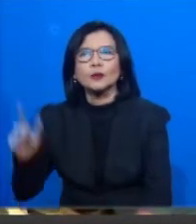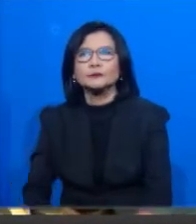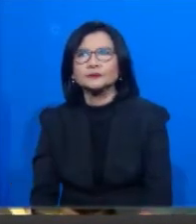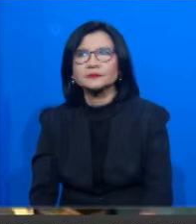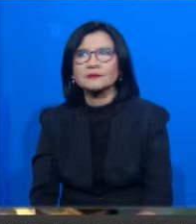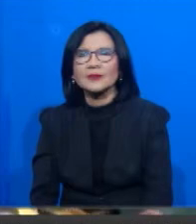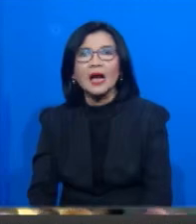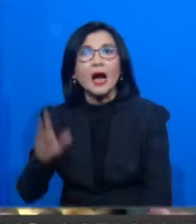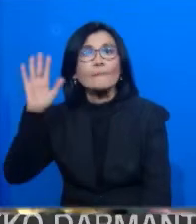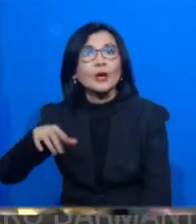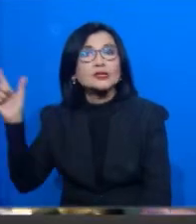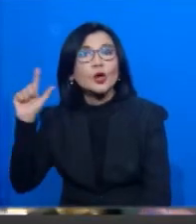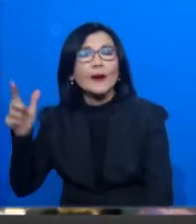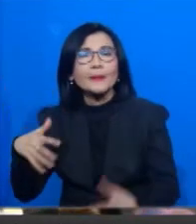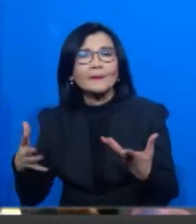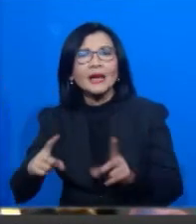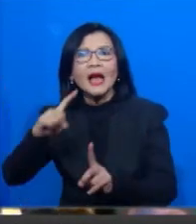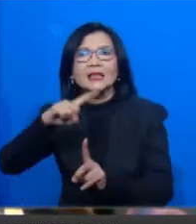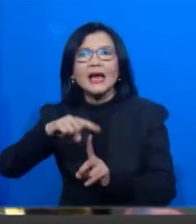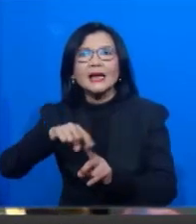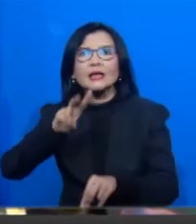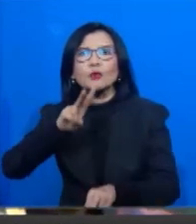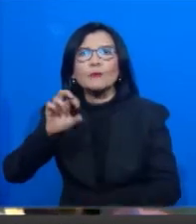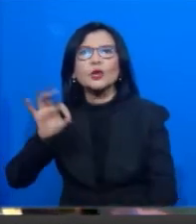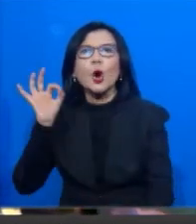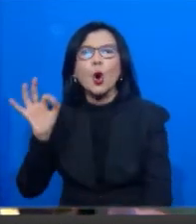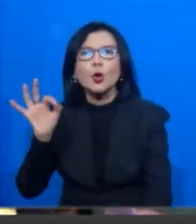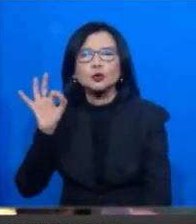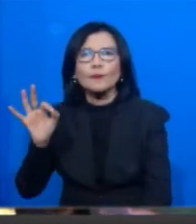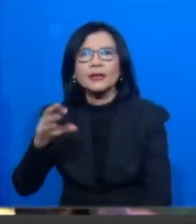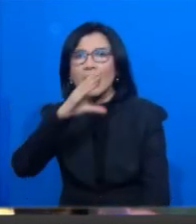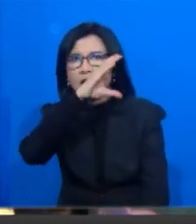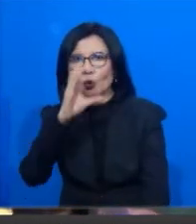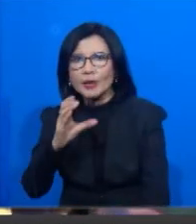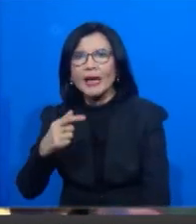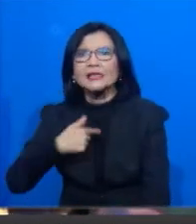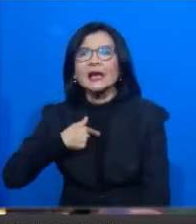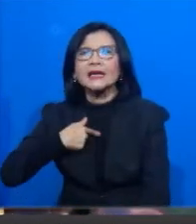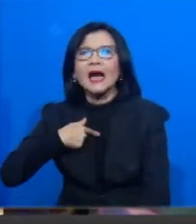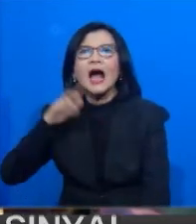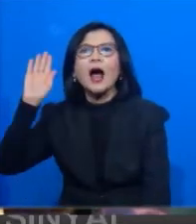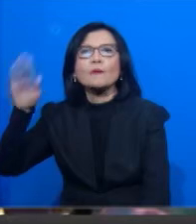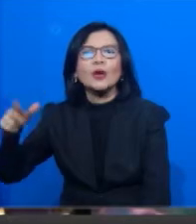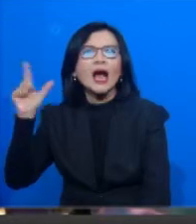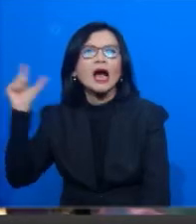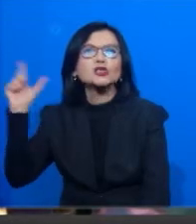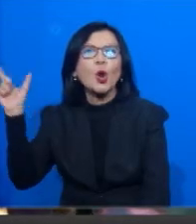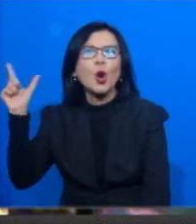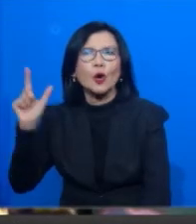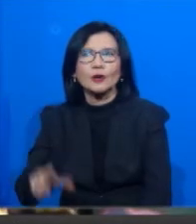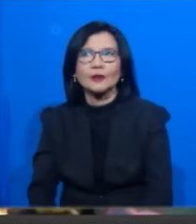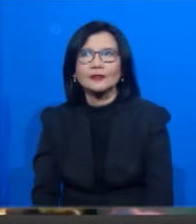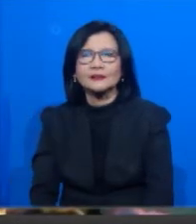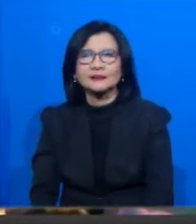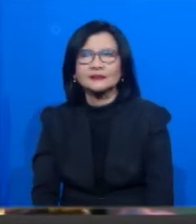Pulang ke Solo atau bagaimana, Pak? Tanggal 20 Oktober sore, saya pulang ke Solo. Bapak, akan ngapain